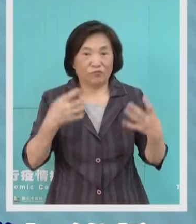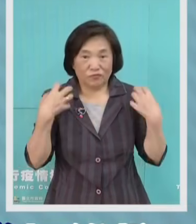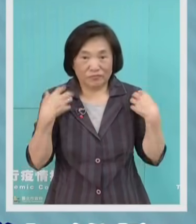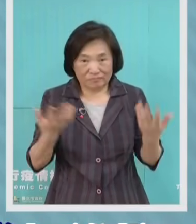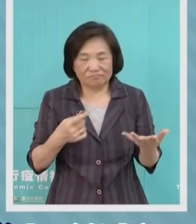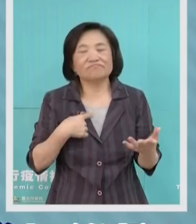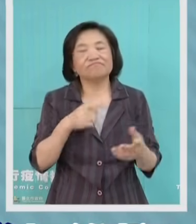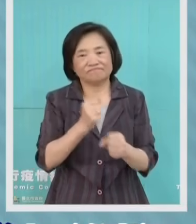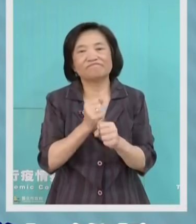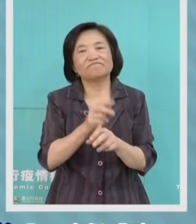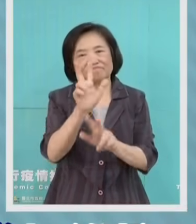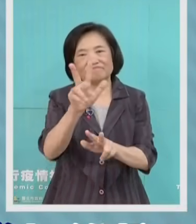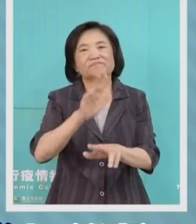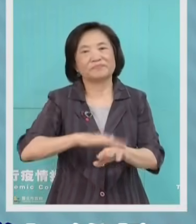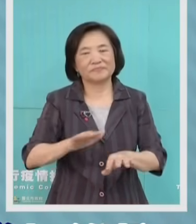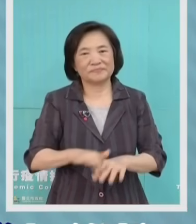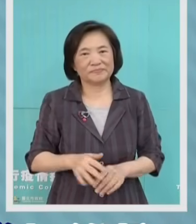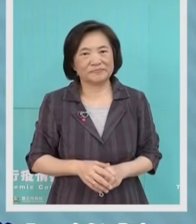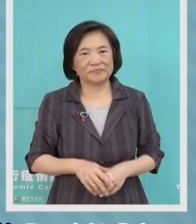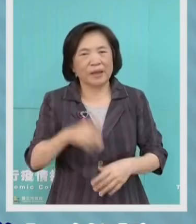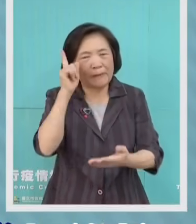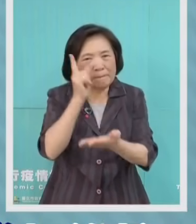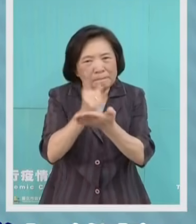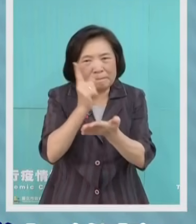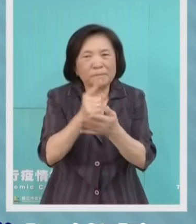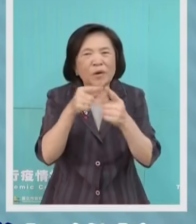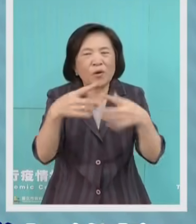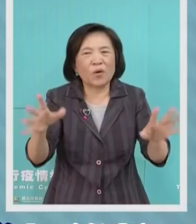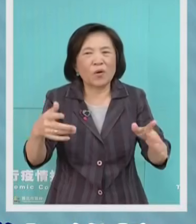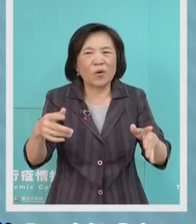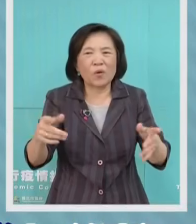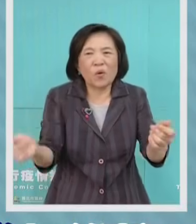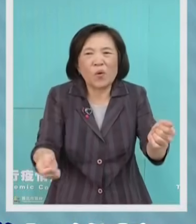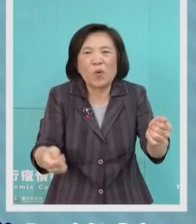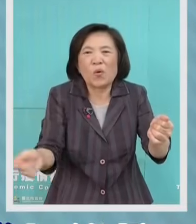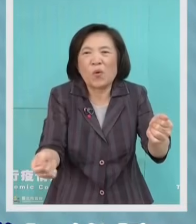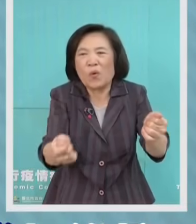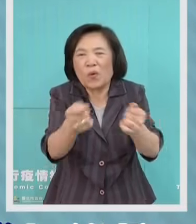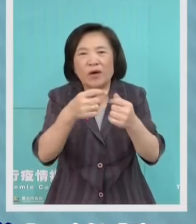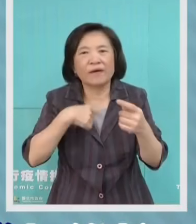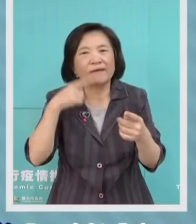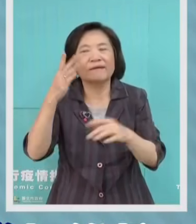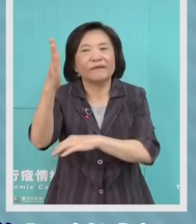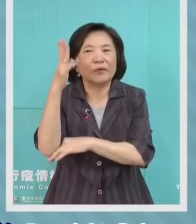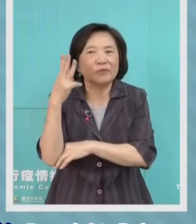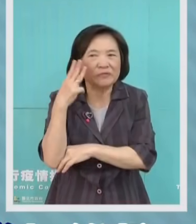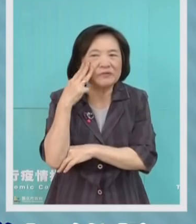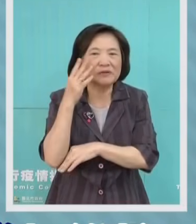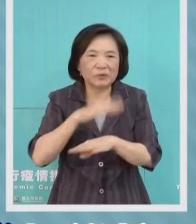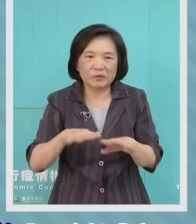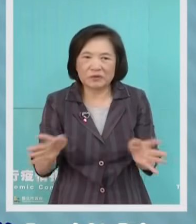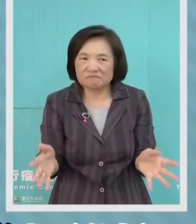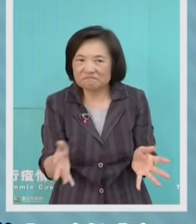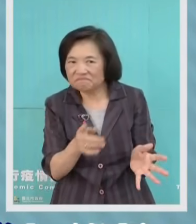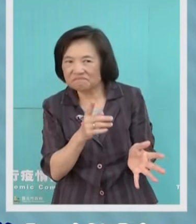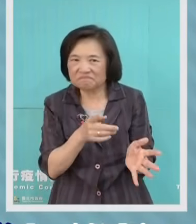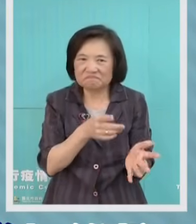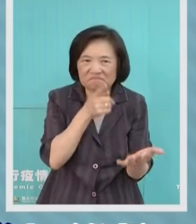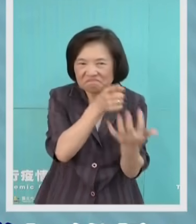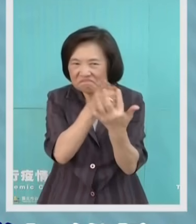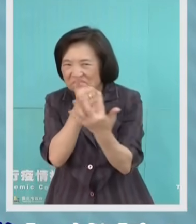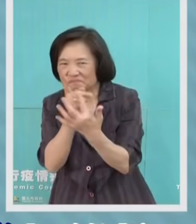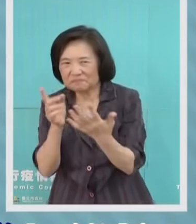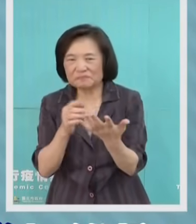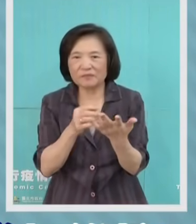事的。哦，阿三诺那种每天这种，当然政治上有攻防，你知道，但是玩过头，我觉得不